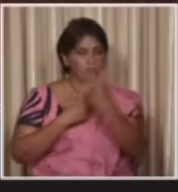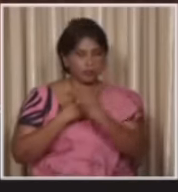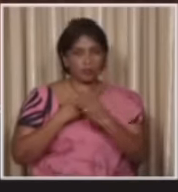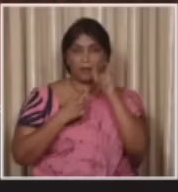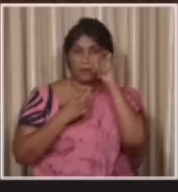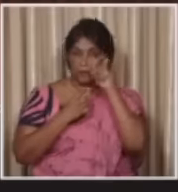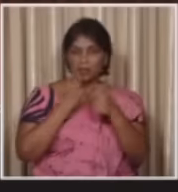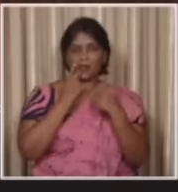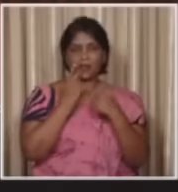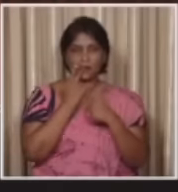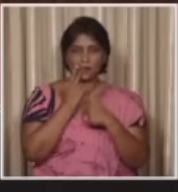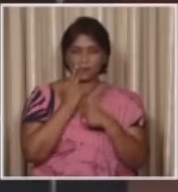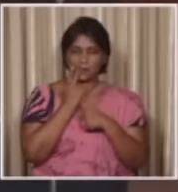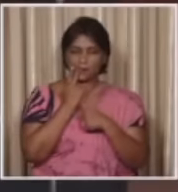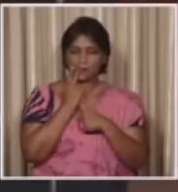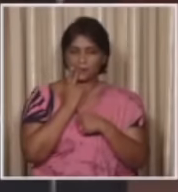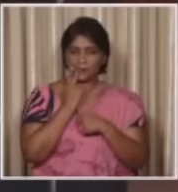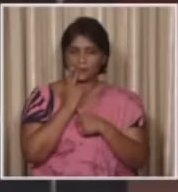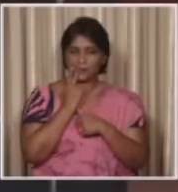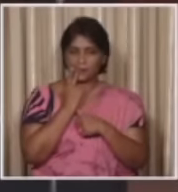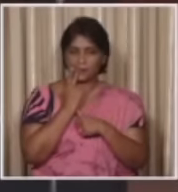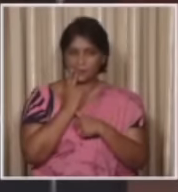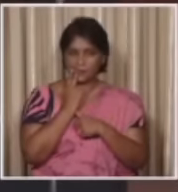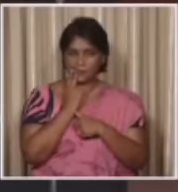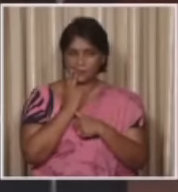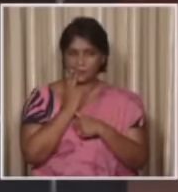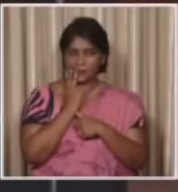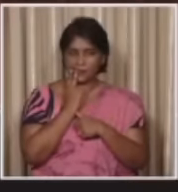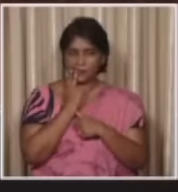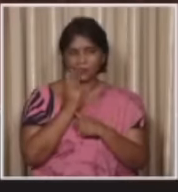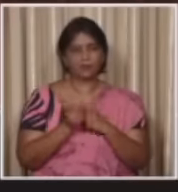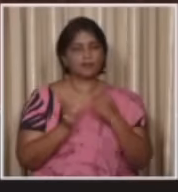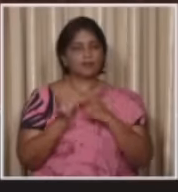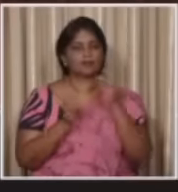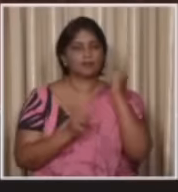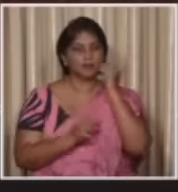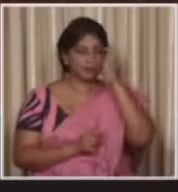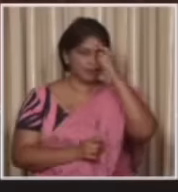බල්ලතර මේක හැදුවේ කිසිම වැරද්දක් නැහැ බොහොම සුතිය ඊළඟට අනුර කුමාර දිසානායක මැතිතුමා